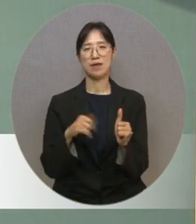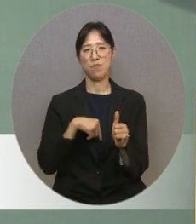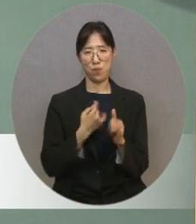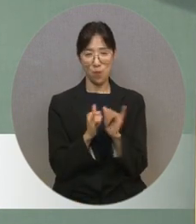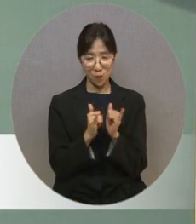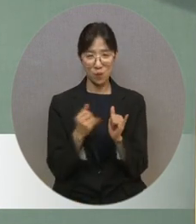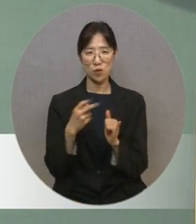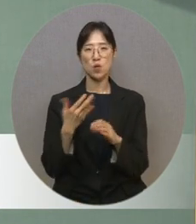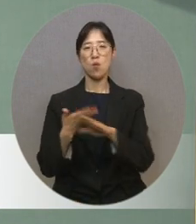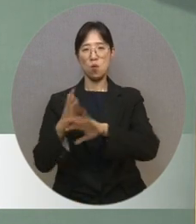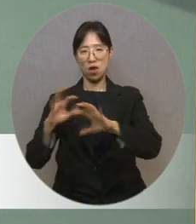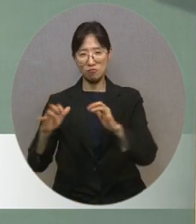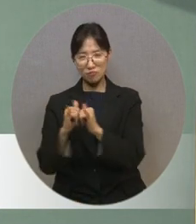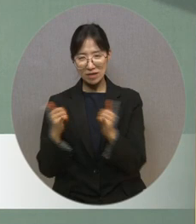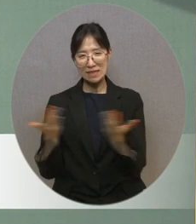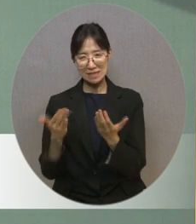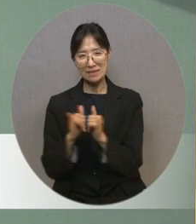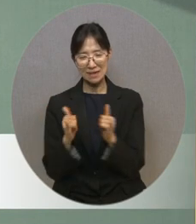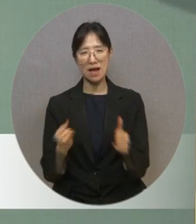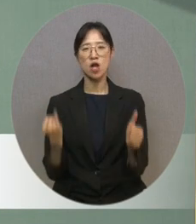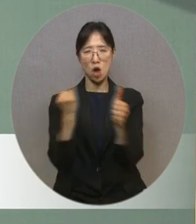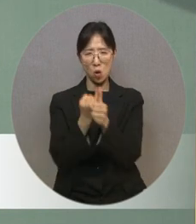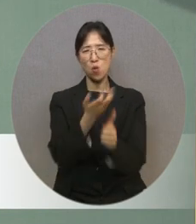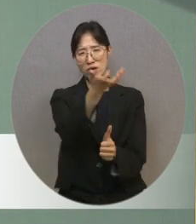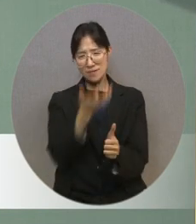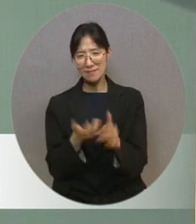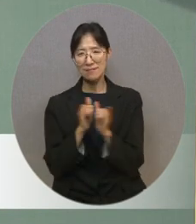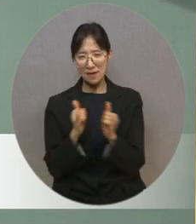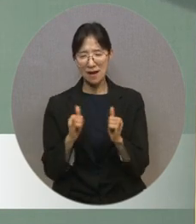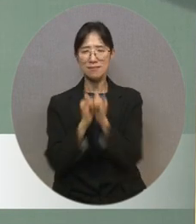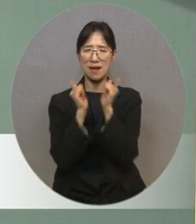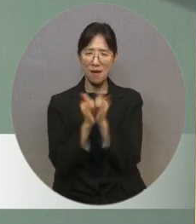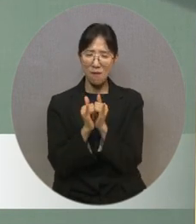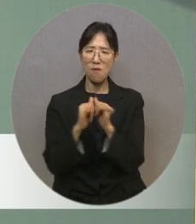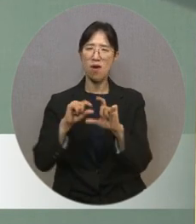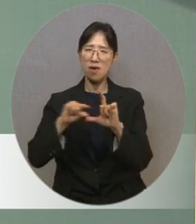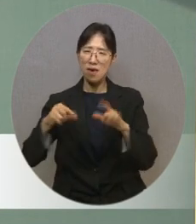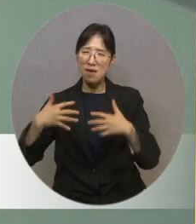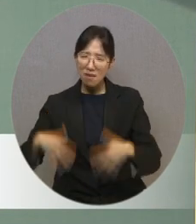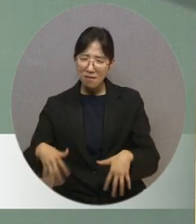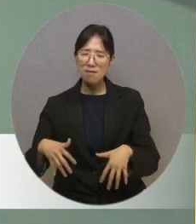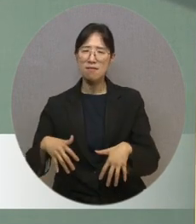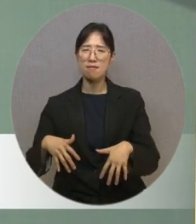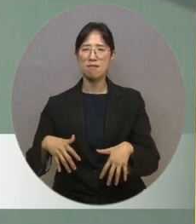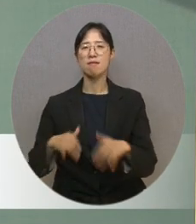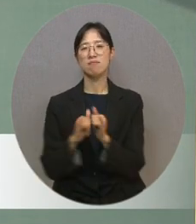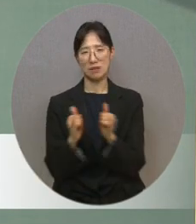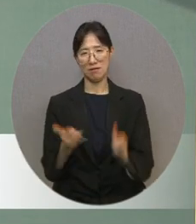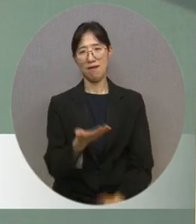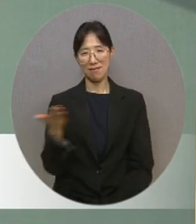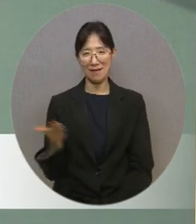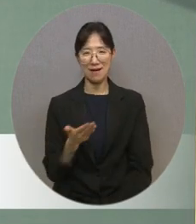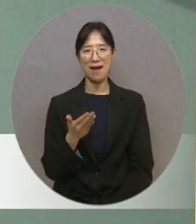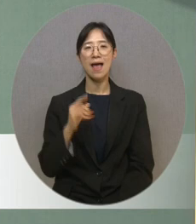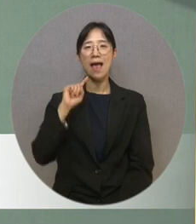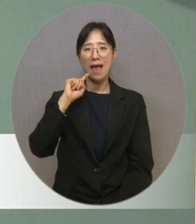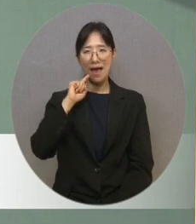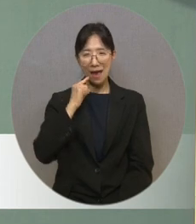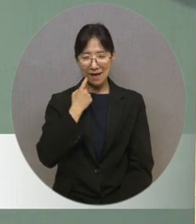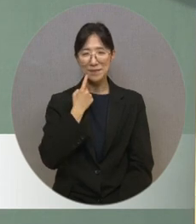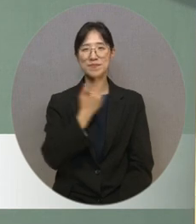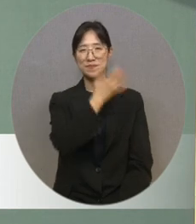당사자분들, 또 외국인 근로자나 결혼 이민자, 또 사회적으로 힘이 필요한 사회적 약자들에게